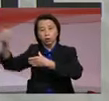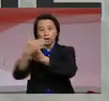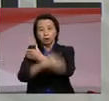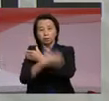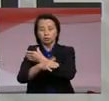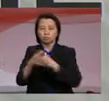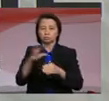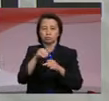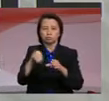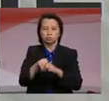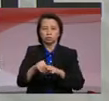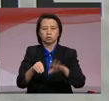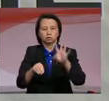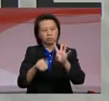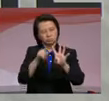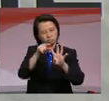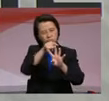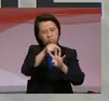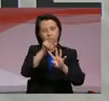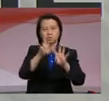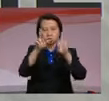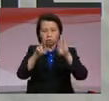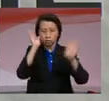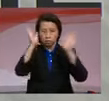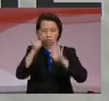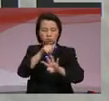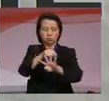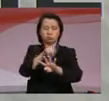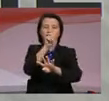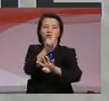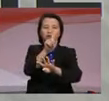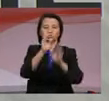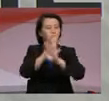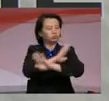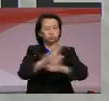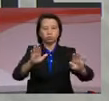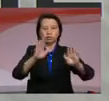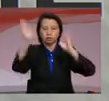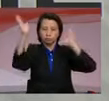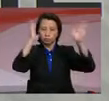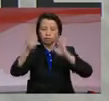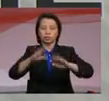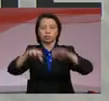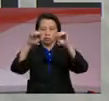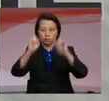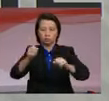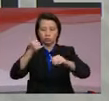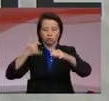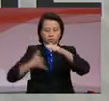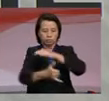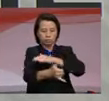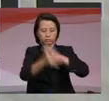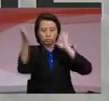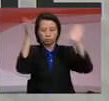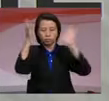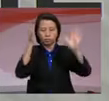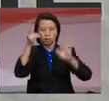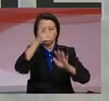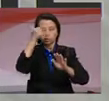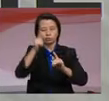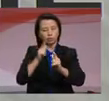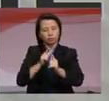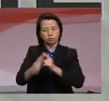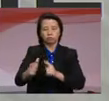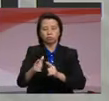yang melibatkan 3 warga negara Malaysia dan seorang bukan warga negara yang dibenarkan masuk ke Malaysia atas